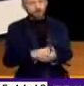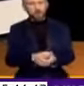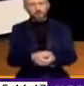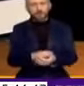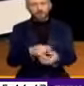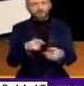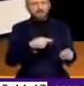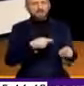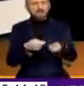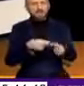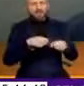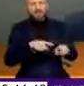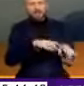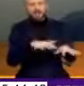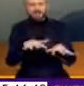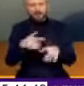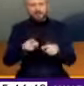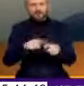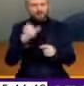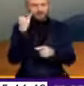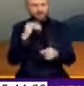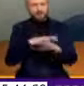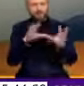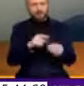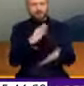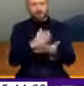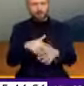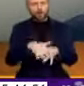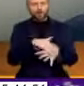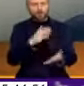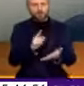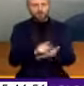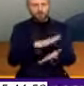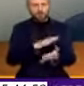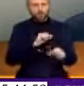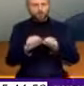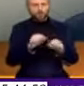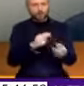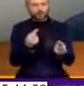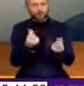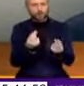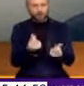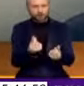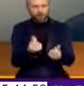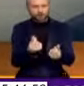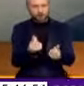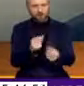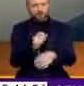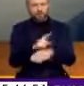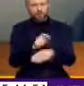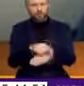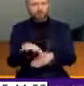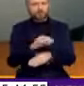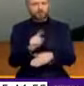децентралізацію. Так. Децентралізація – це ідея загальна. Це ідея, яка полягає, що громада має бути розпорядником коштів, функцій, всі,